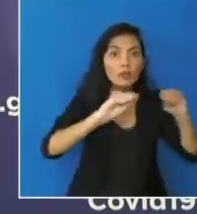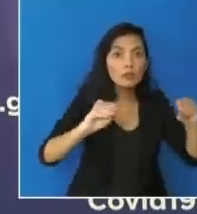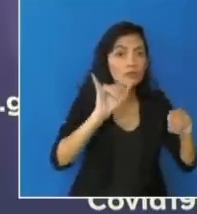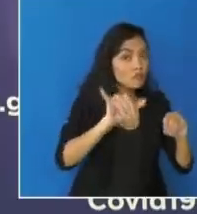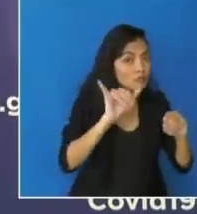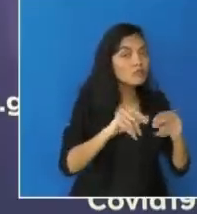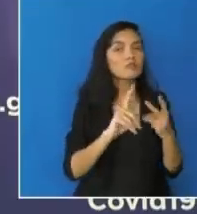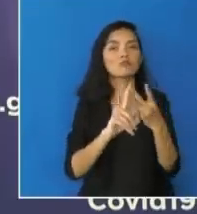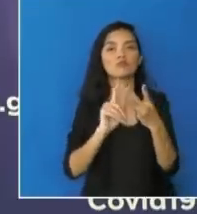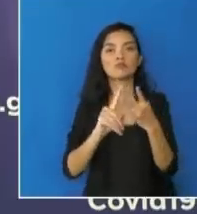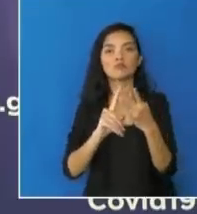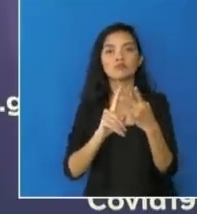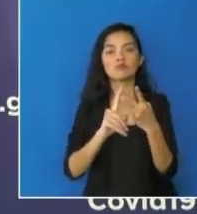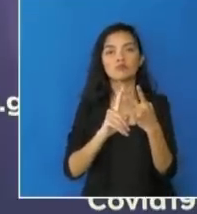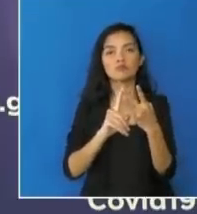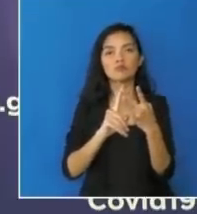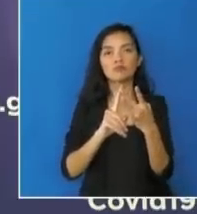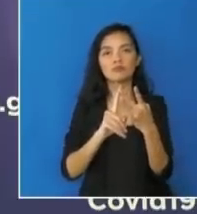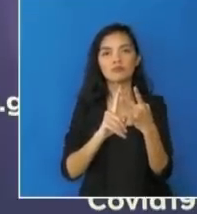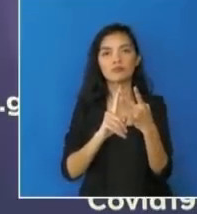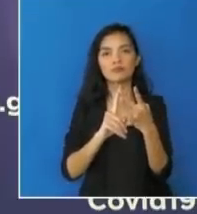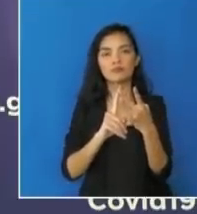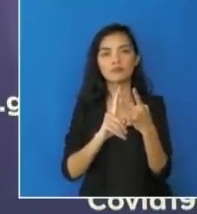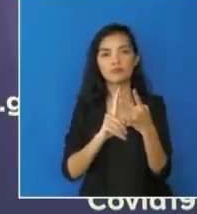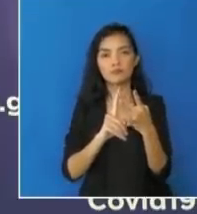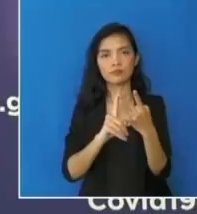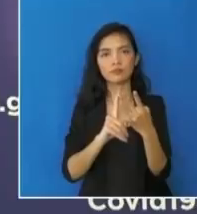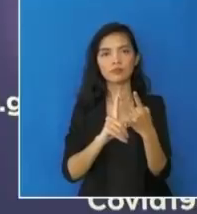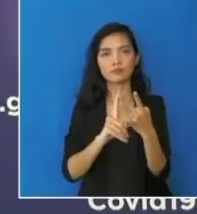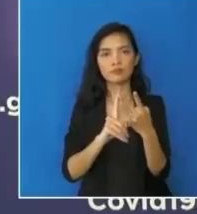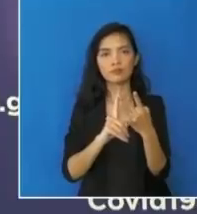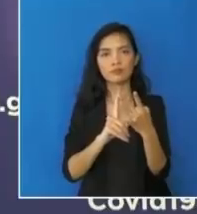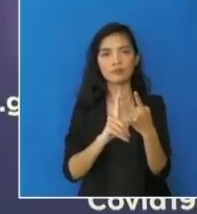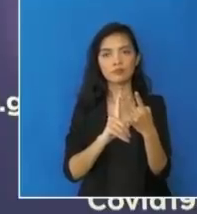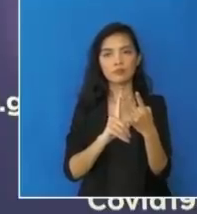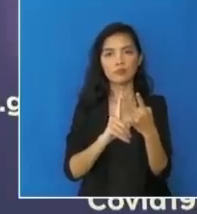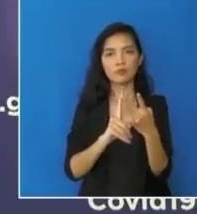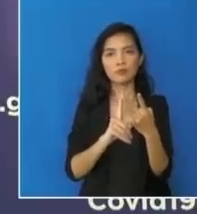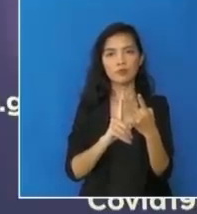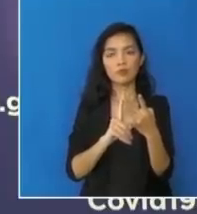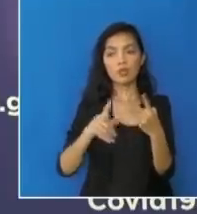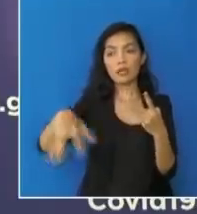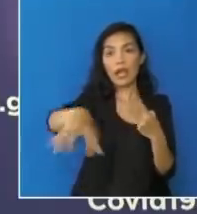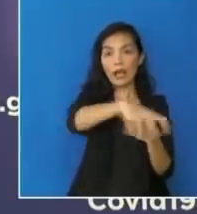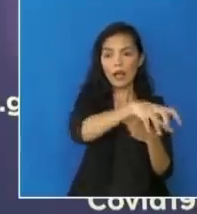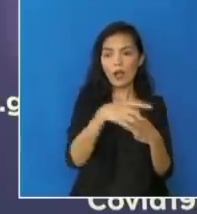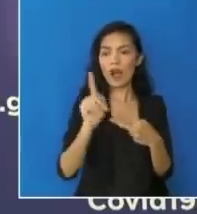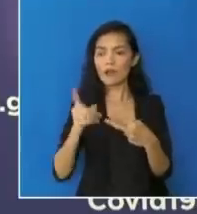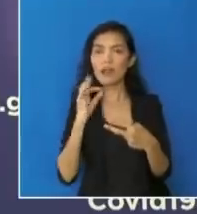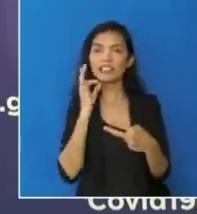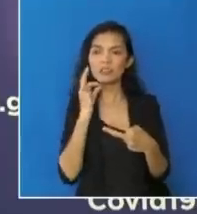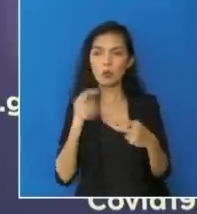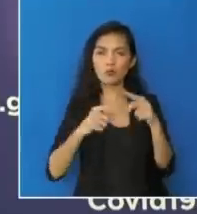masyarakat, baik terkait dengan resiko yang dimiliki oleh masing-masing daerah yang tidak